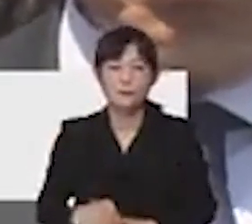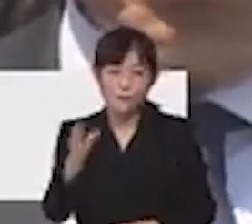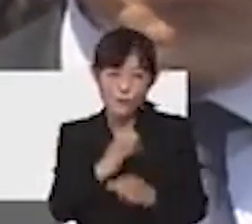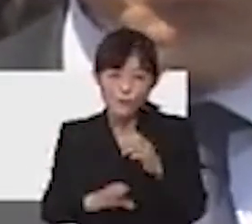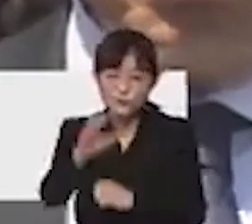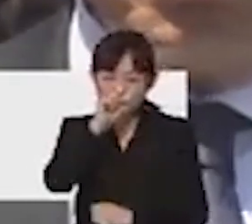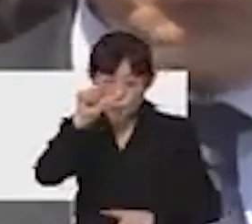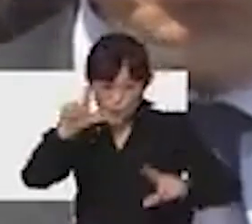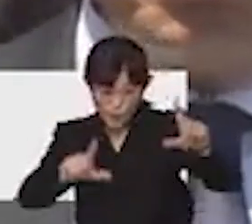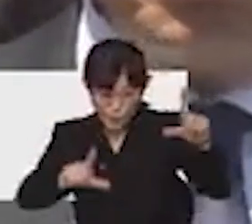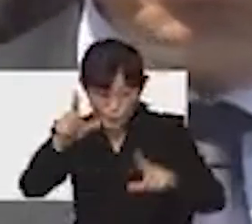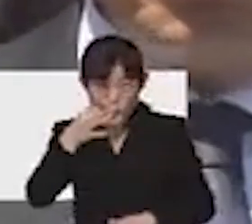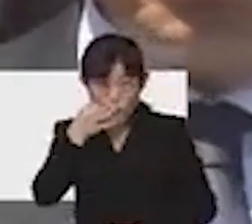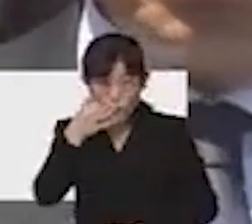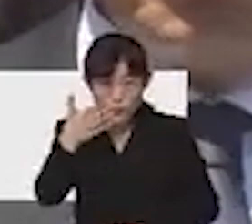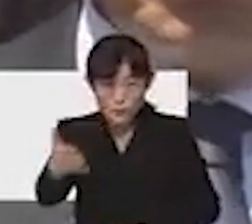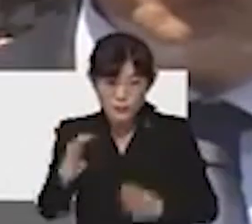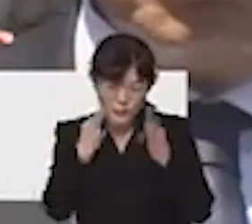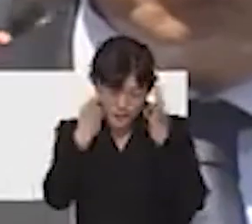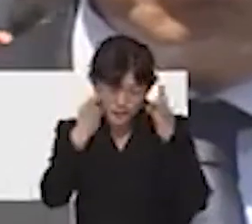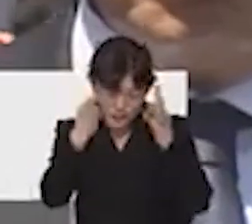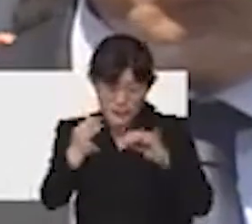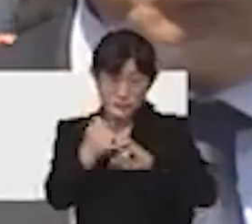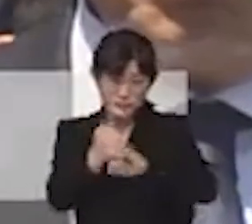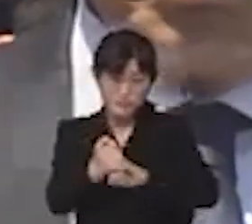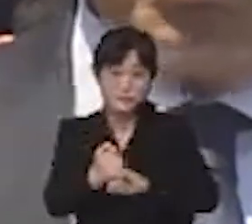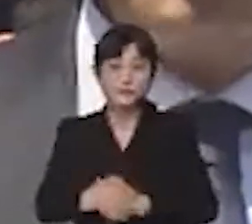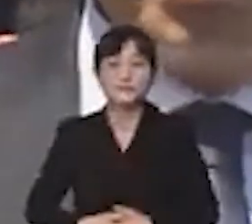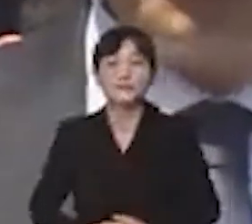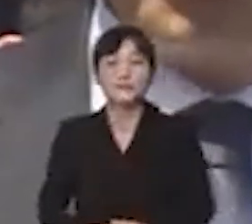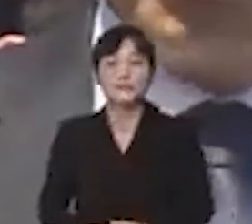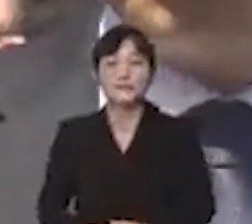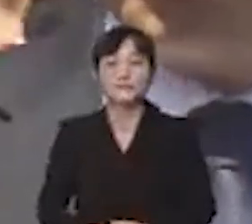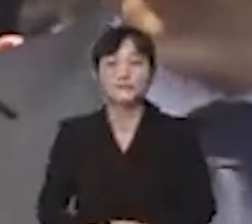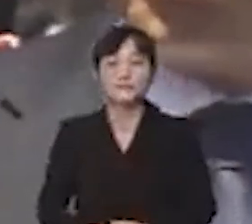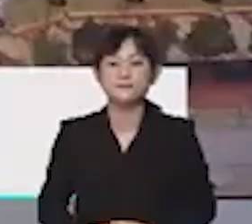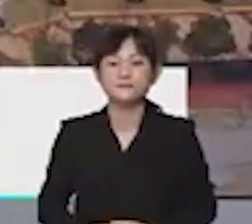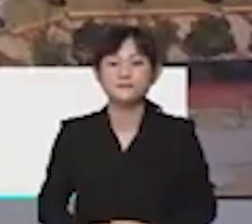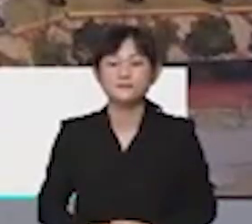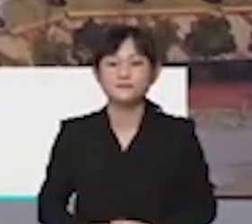좋은 모습 보여드릴 수 있도록 앞으로도 최선을 다하겠습니다.